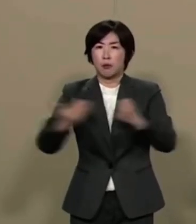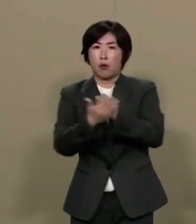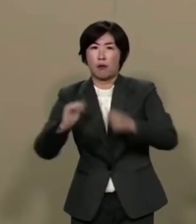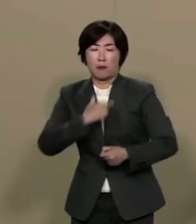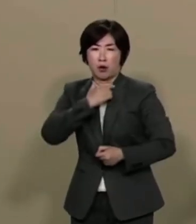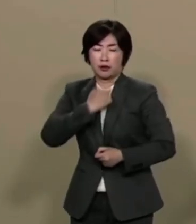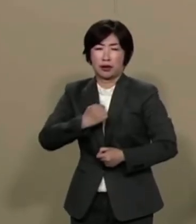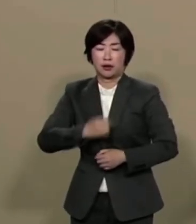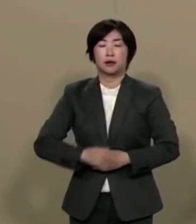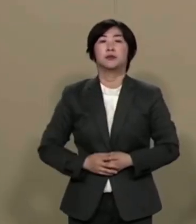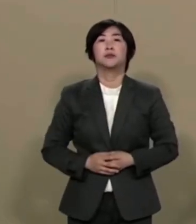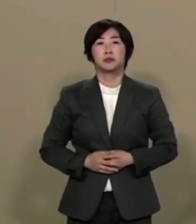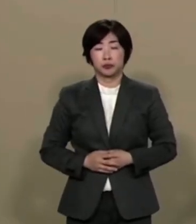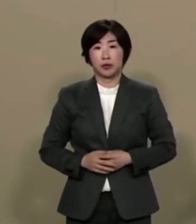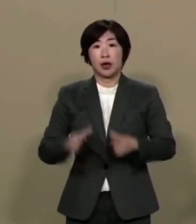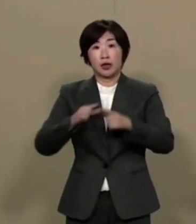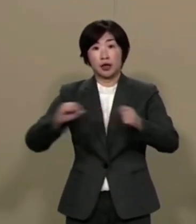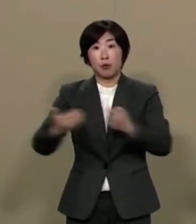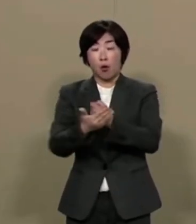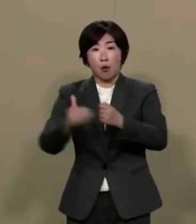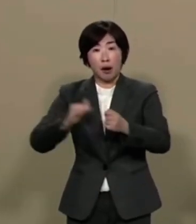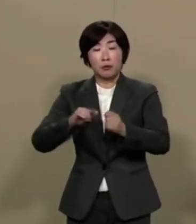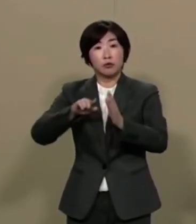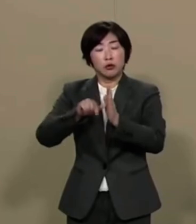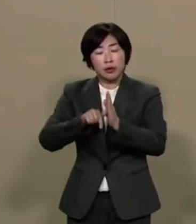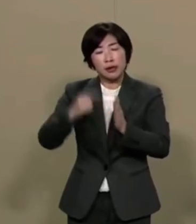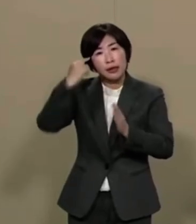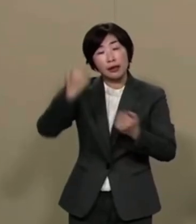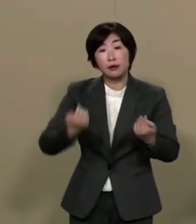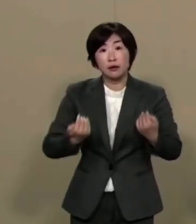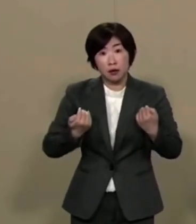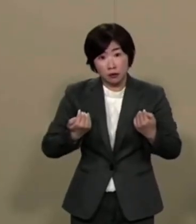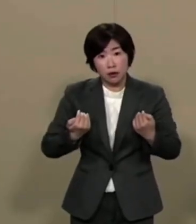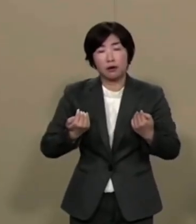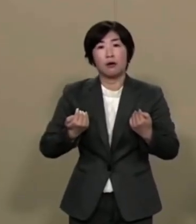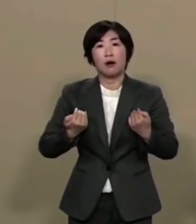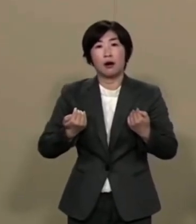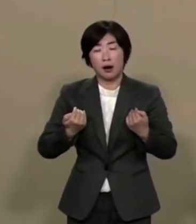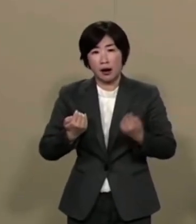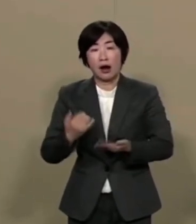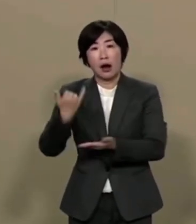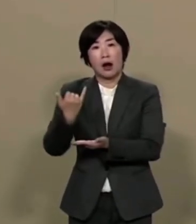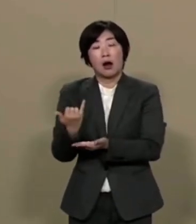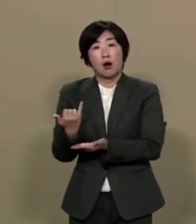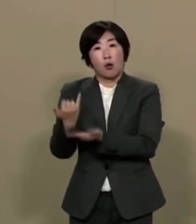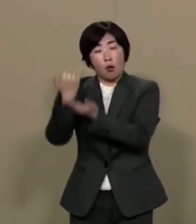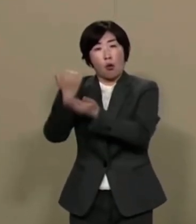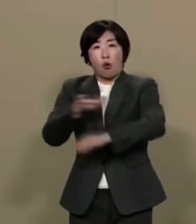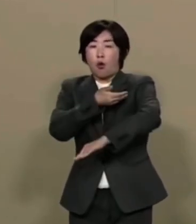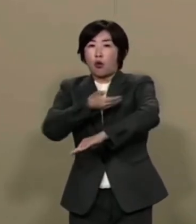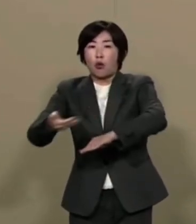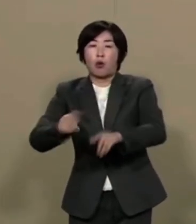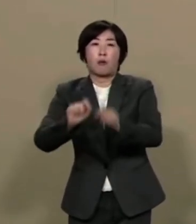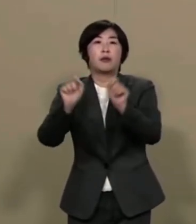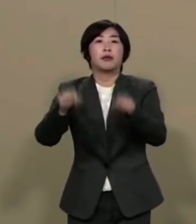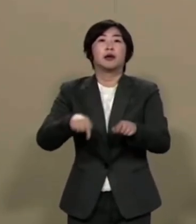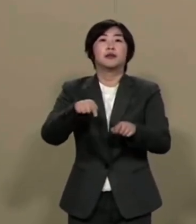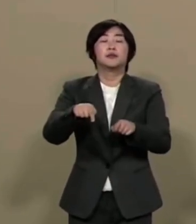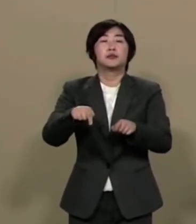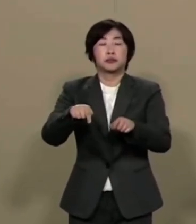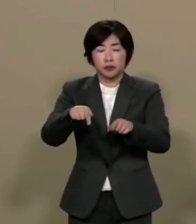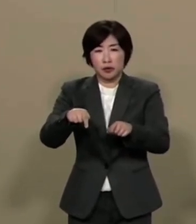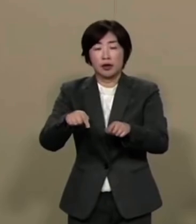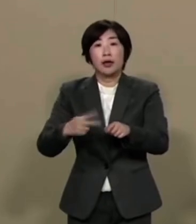精神ですはい日本を守るという時にまず考えなければいけないのは高等の問題です近所陛下まで126